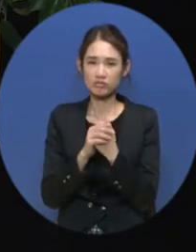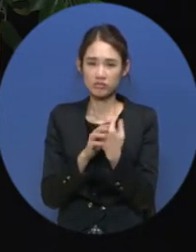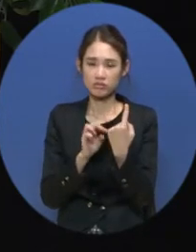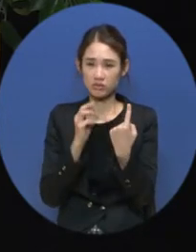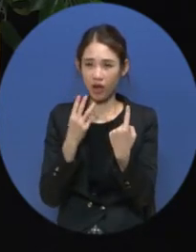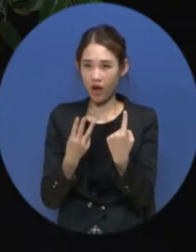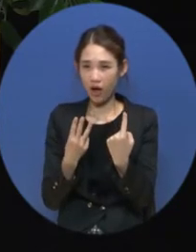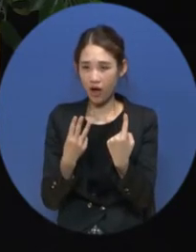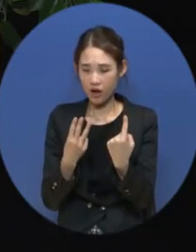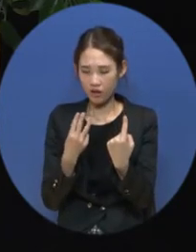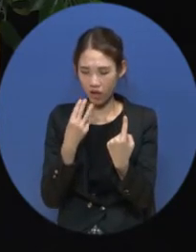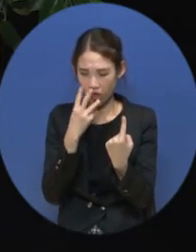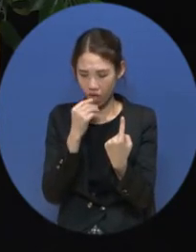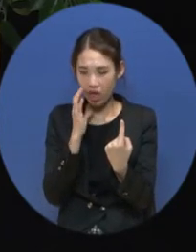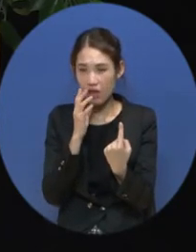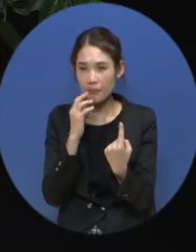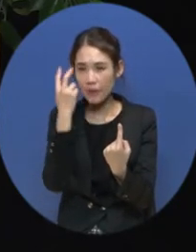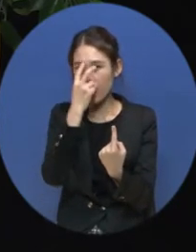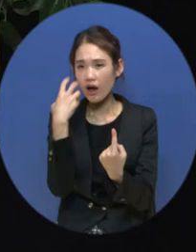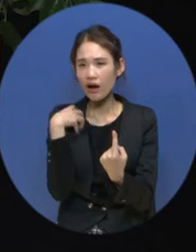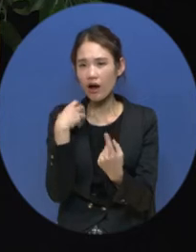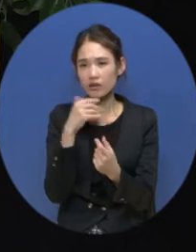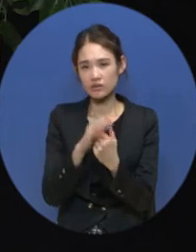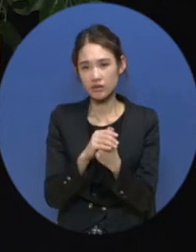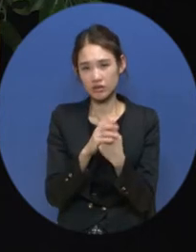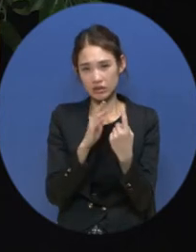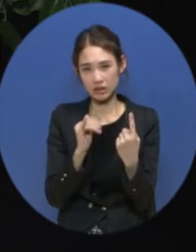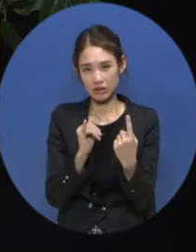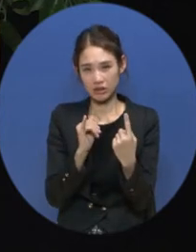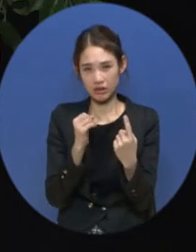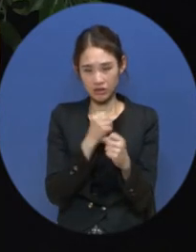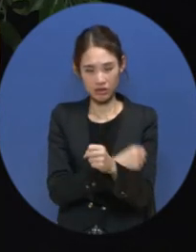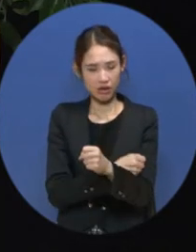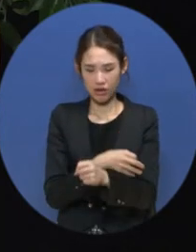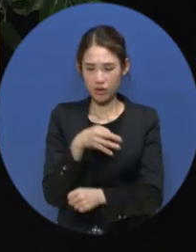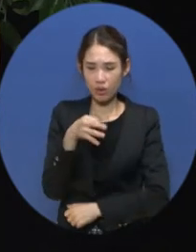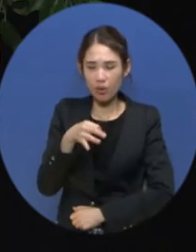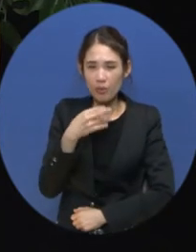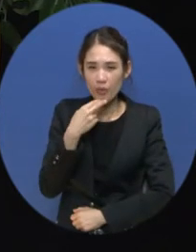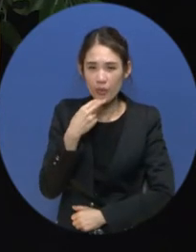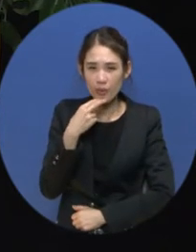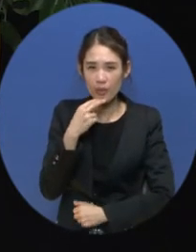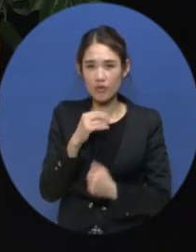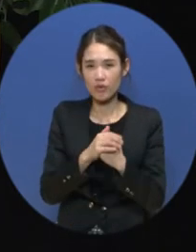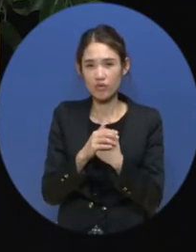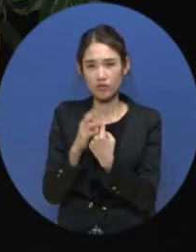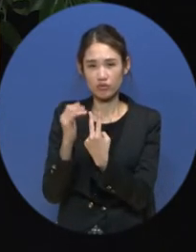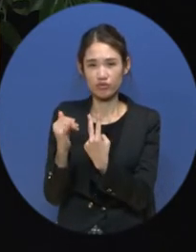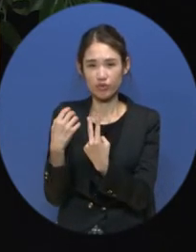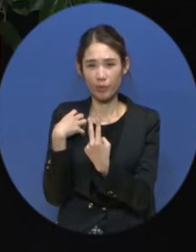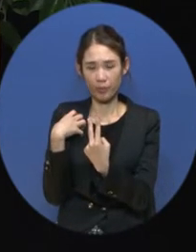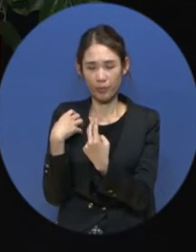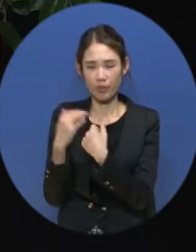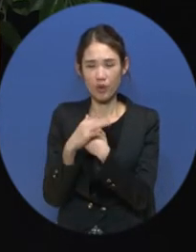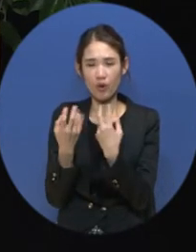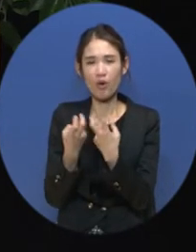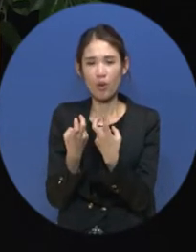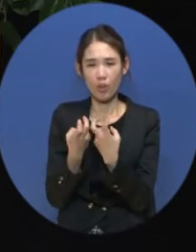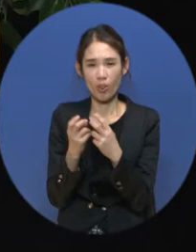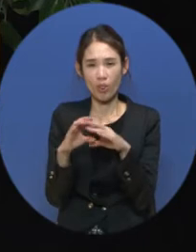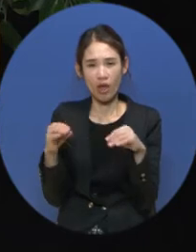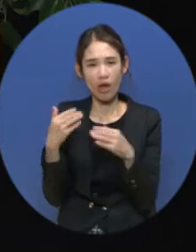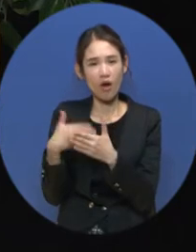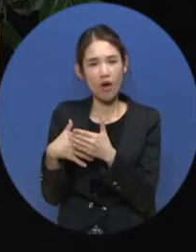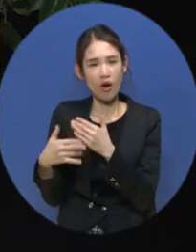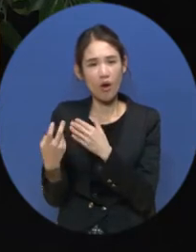1대 3을 영세를 봐야 되는데 한 명뿐이 없어요. 도저히 인건비를 줄 수가 없는 거예요. 그럼 두 명분은 어떻게 보완이 될 건가.